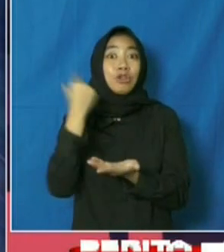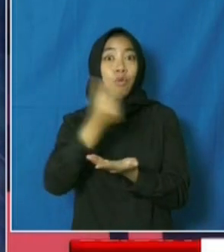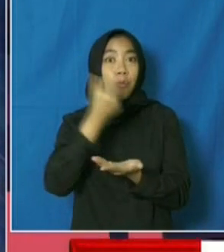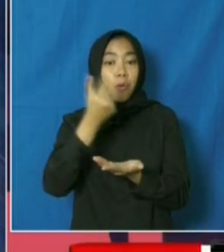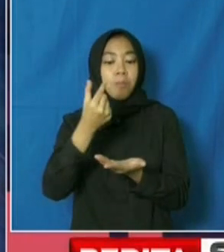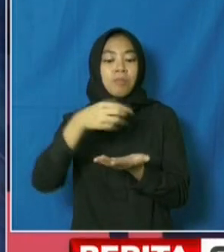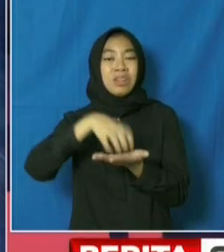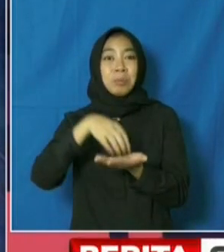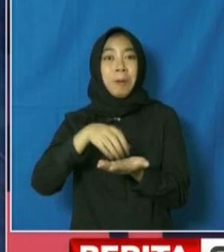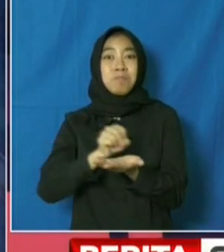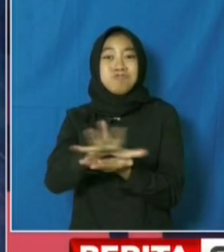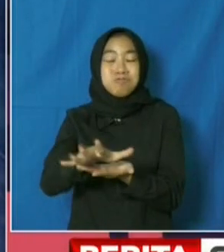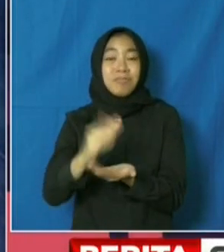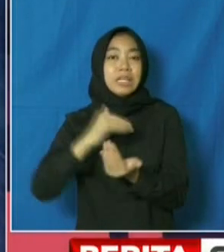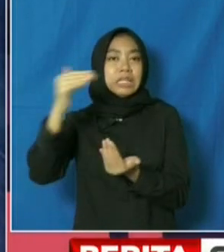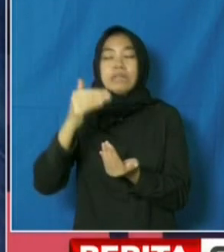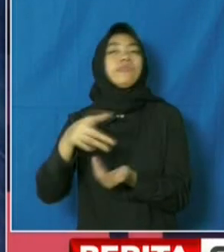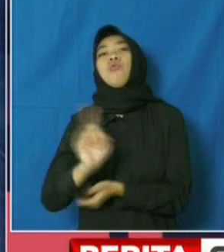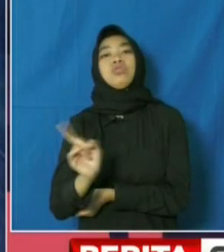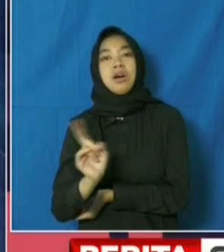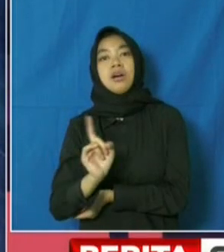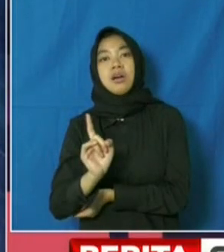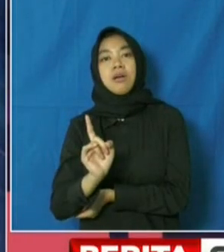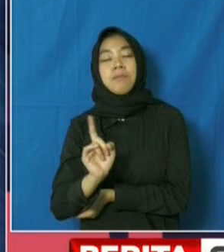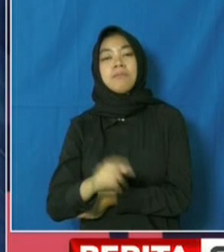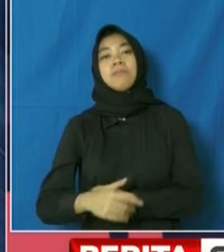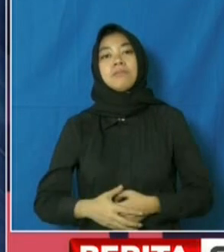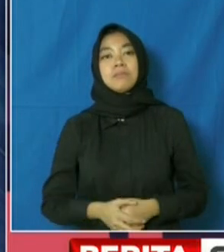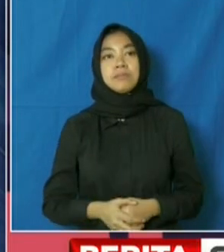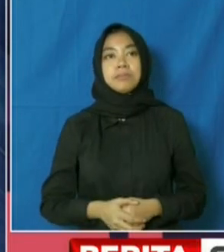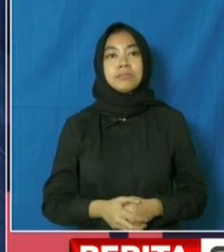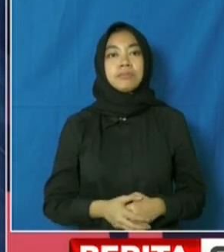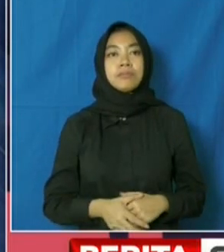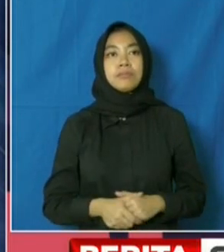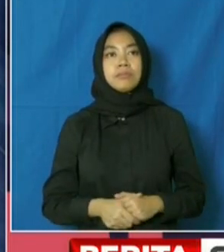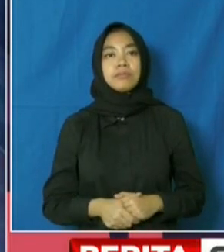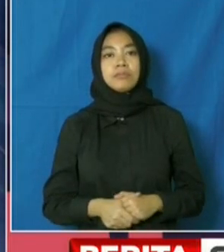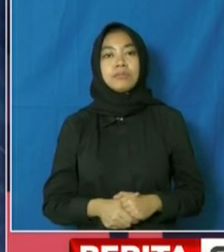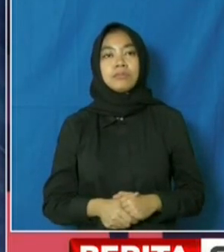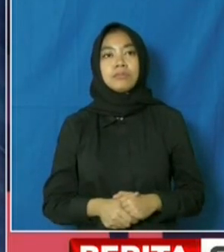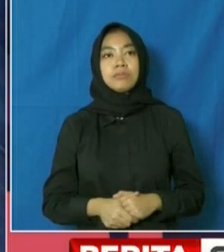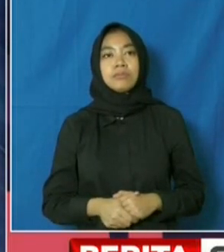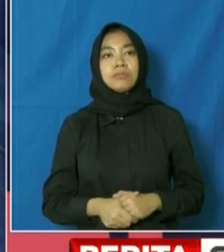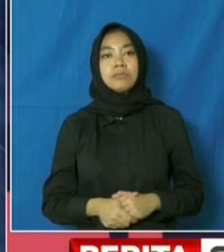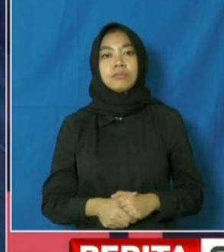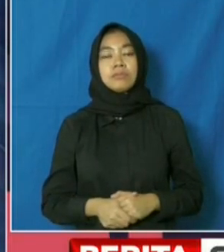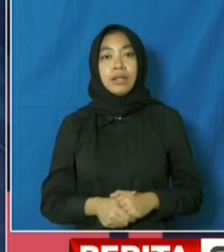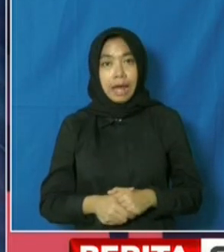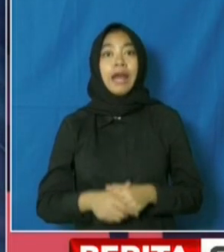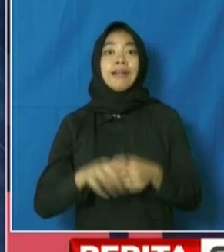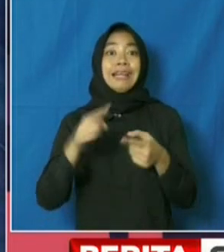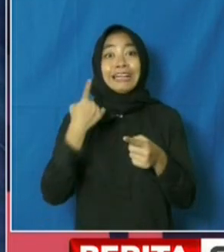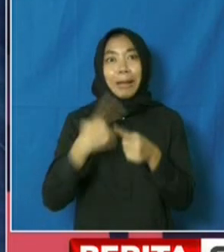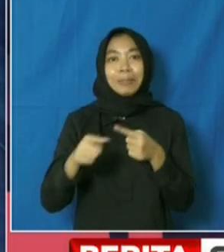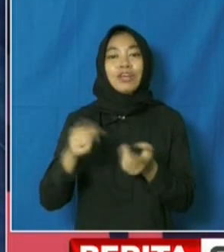yang punya potensi penularan yang menyebabkan bau Fancy juga menghilangkan Jiwan atau tapi